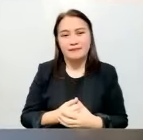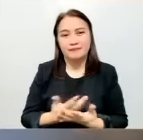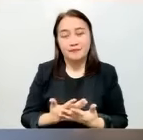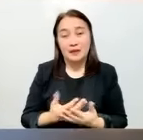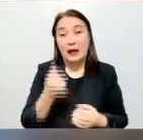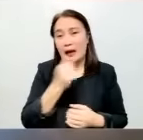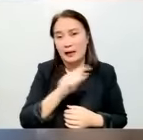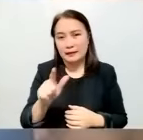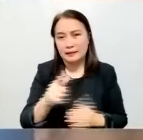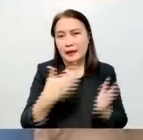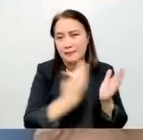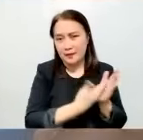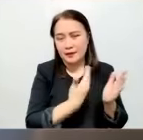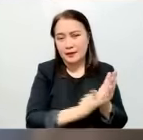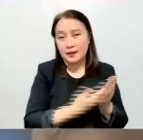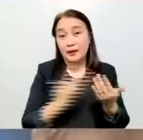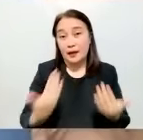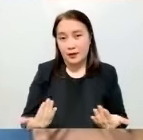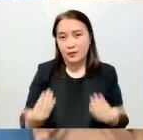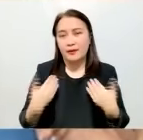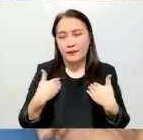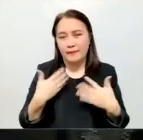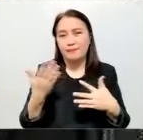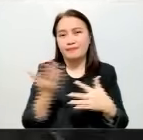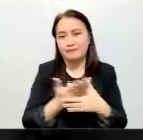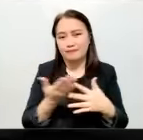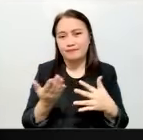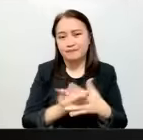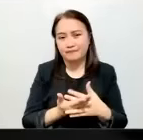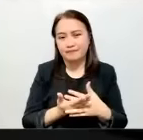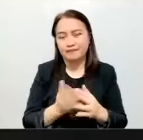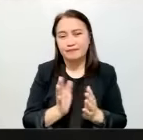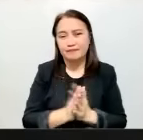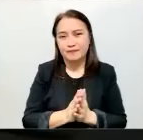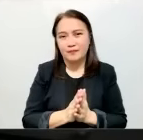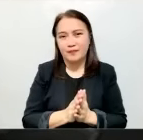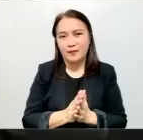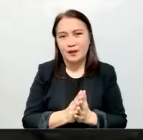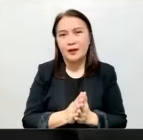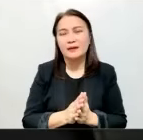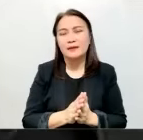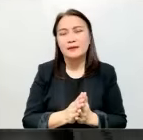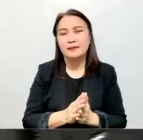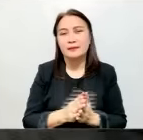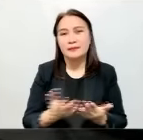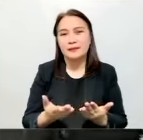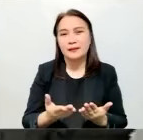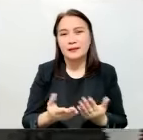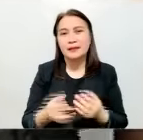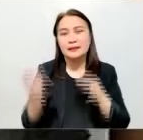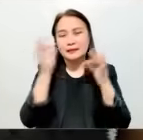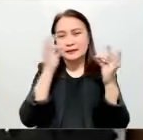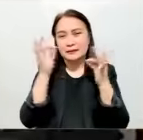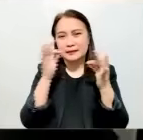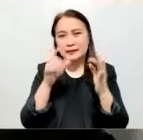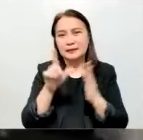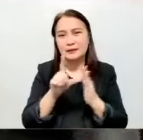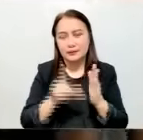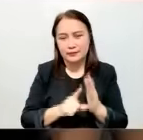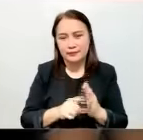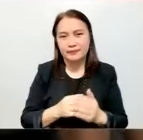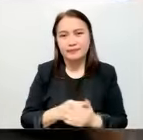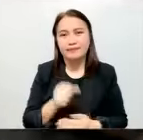nakuha, nahaharap ngayon ang suspect sa reklamong paglabag sa Comprehensive Dangerous Drugs Act. Nagbabalita mula sa